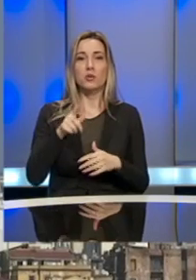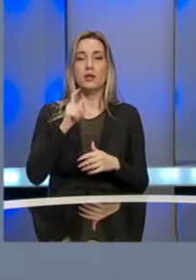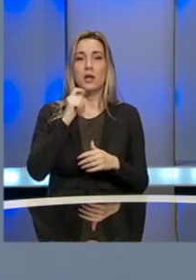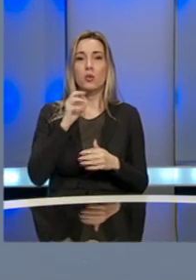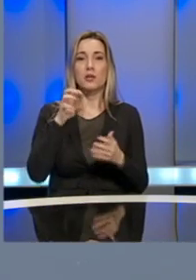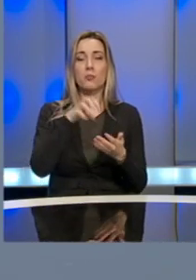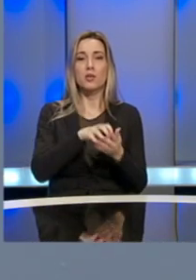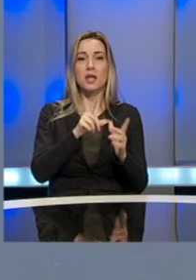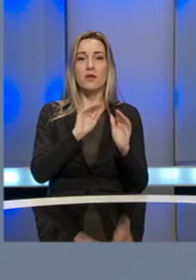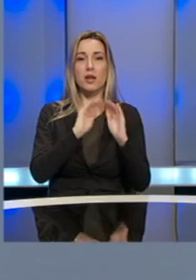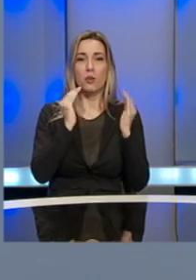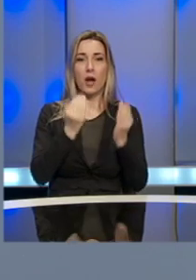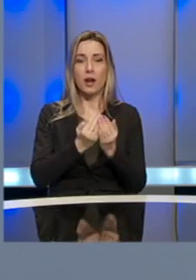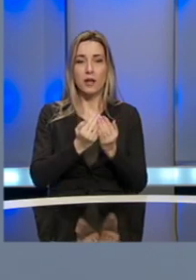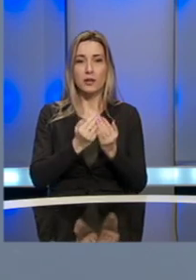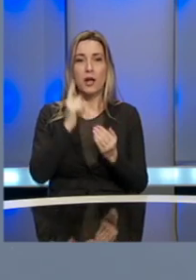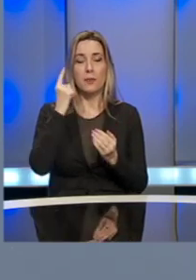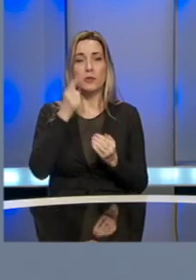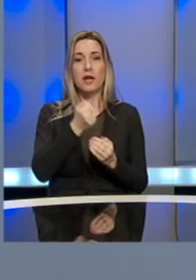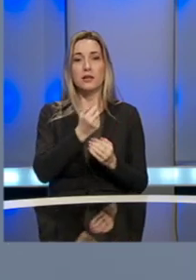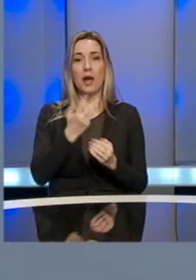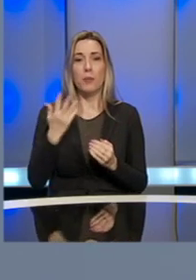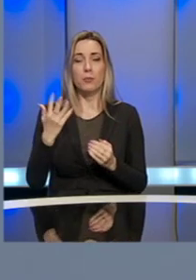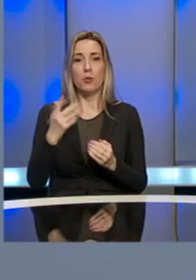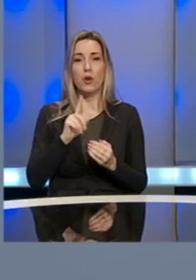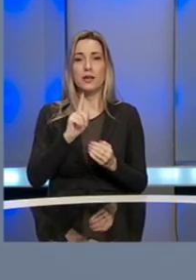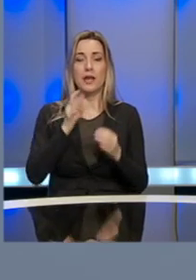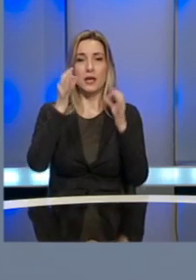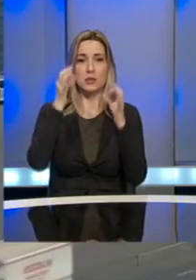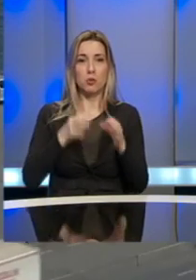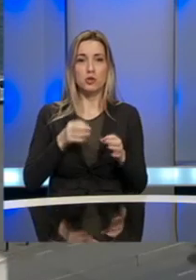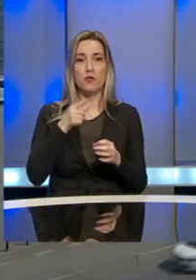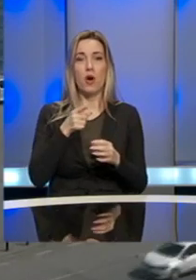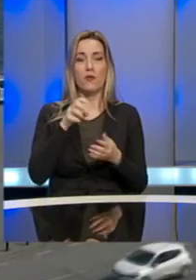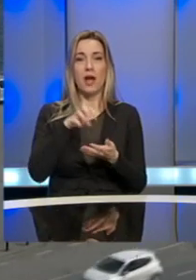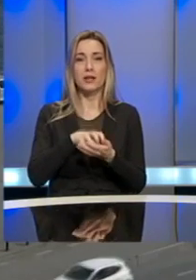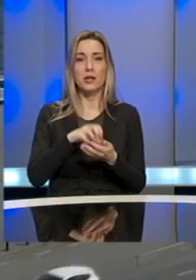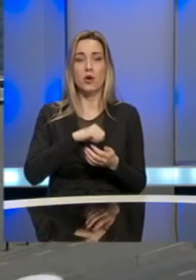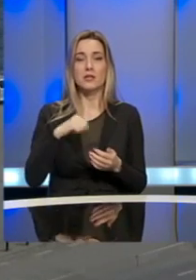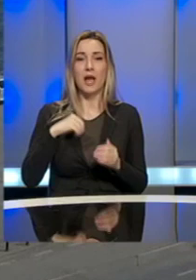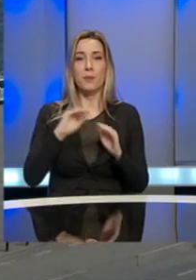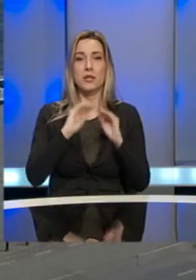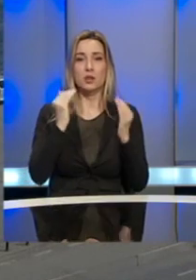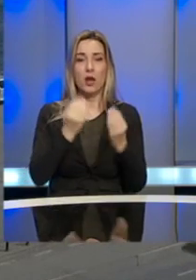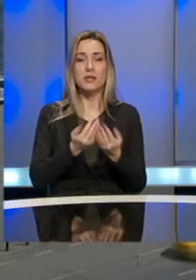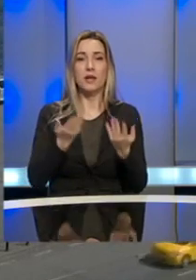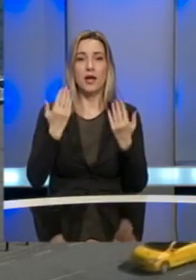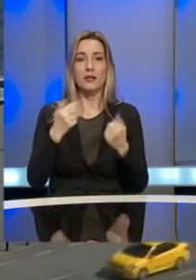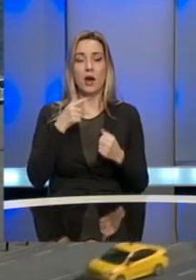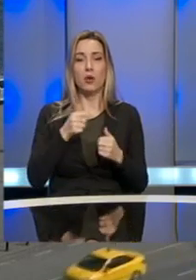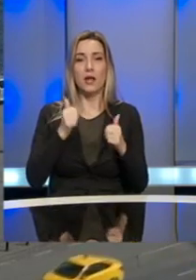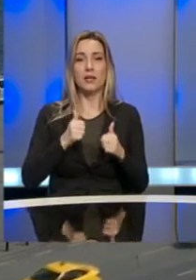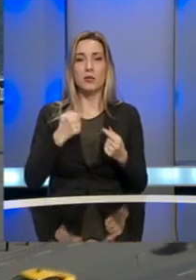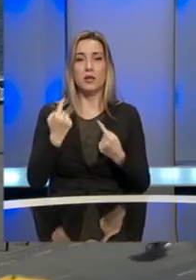postavljeni u karantin. Pretpostavlja se da određeni broj ljudi nije ispoštovao onaj dio samoizolacije, tako da